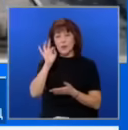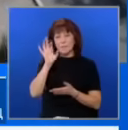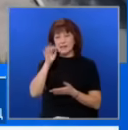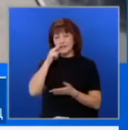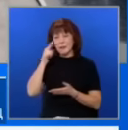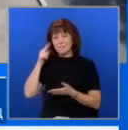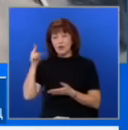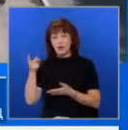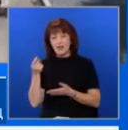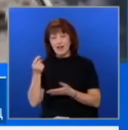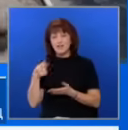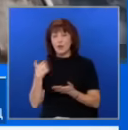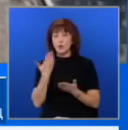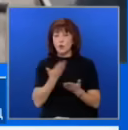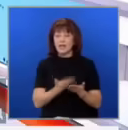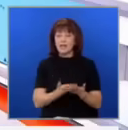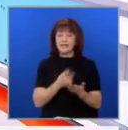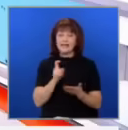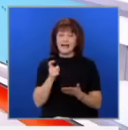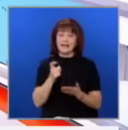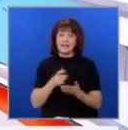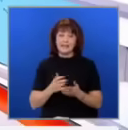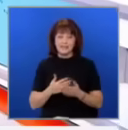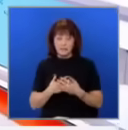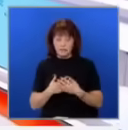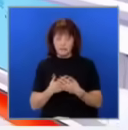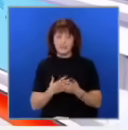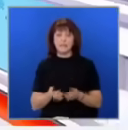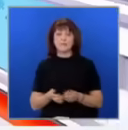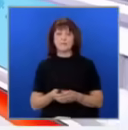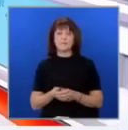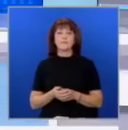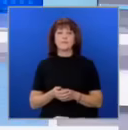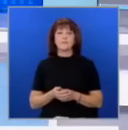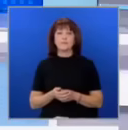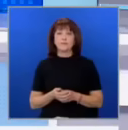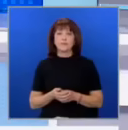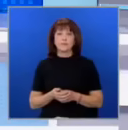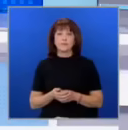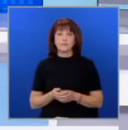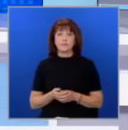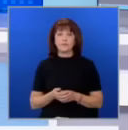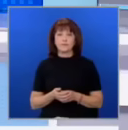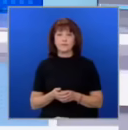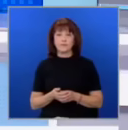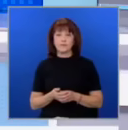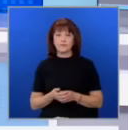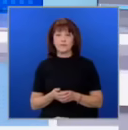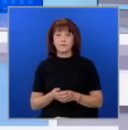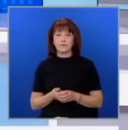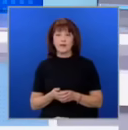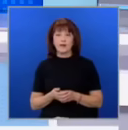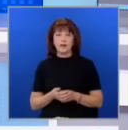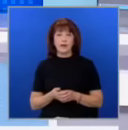е отпуснат на Гайтански. Благодаря ти много, Иво Никодимов, с нови щрихи, които започват да стават видими след разцеплението в